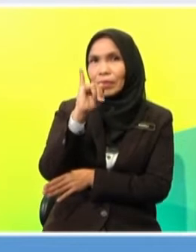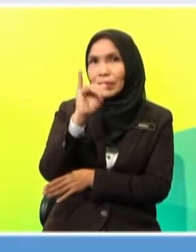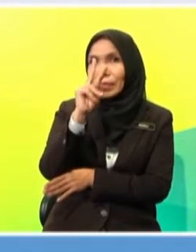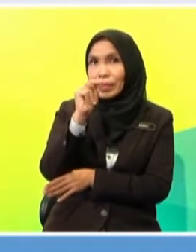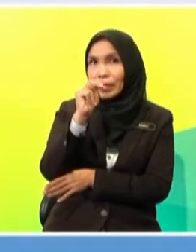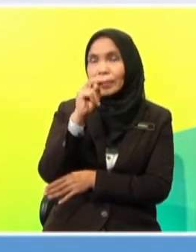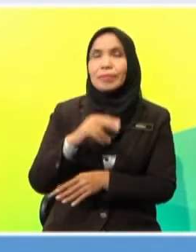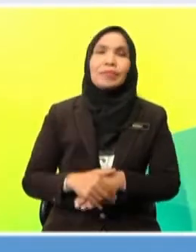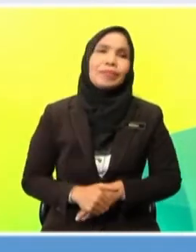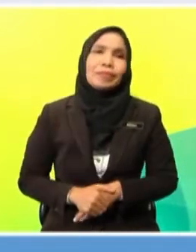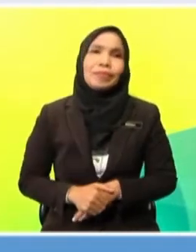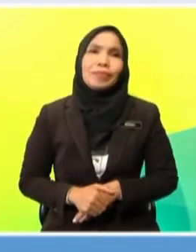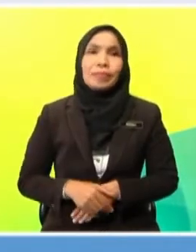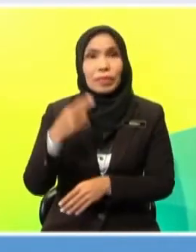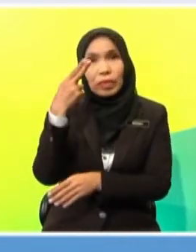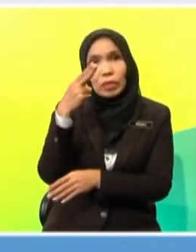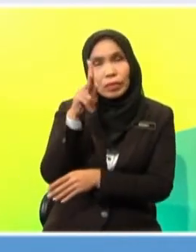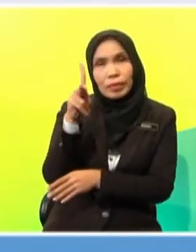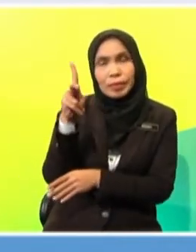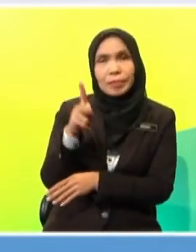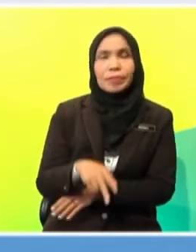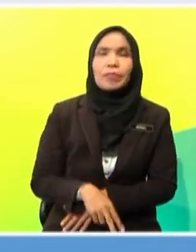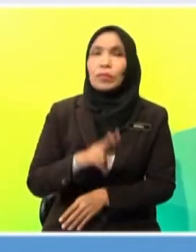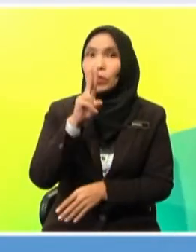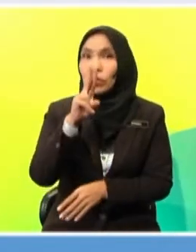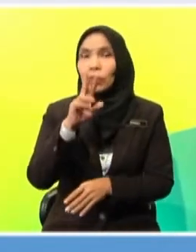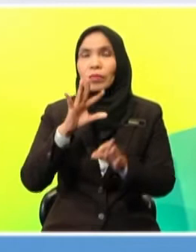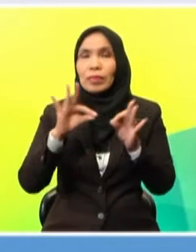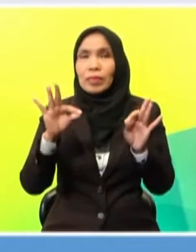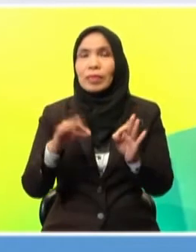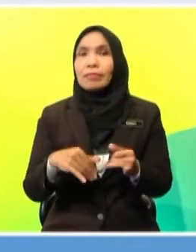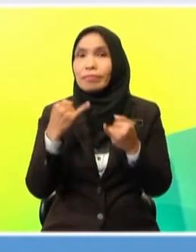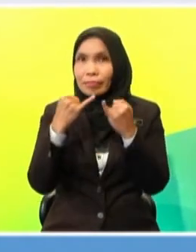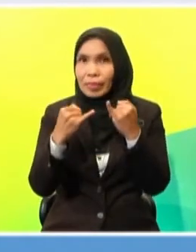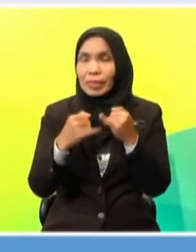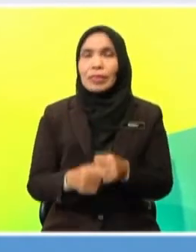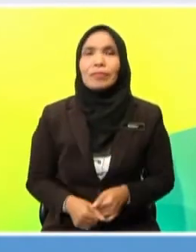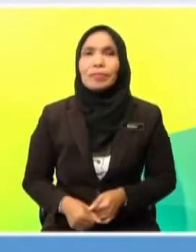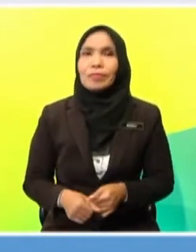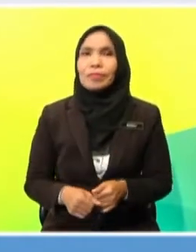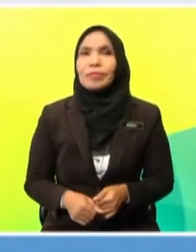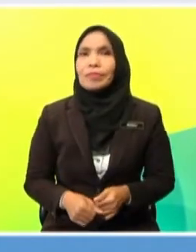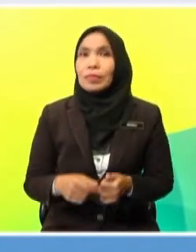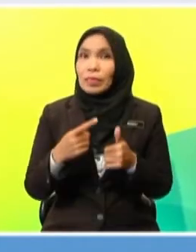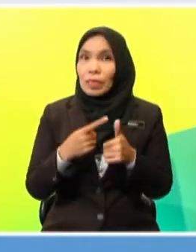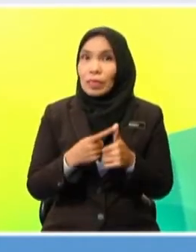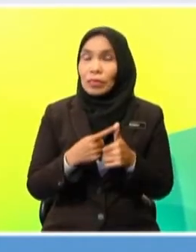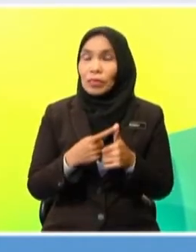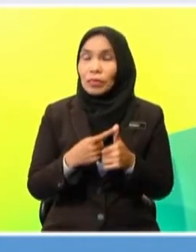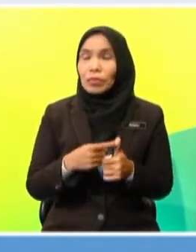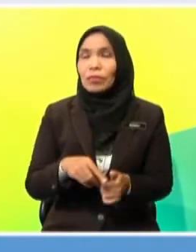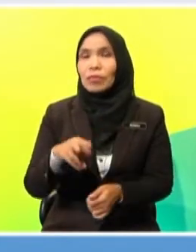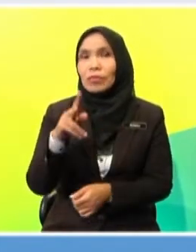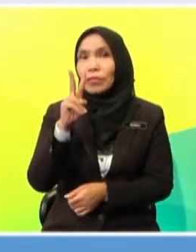imei24 kita hijaukan di sini dulu ayat terakhir Allah satu huruf poker1 huruf konsonan